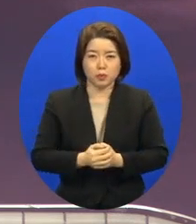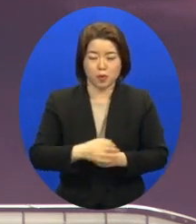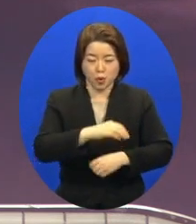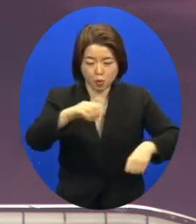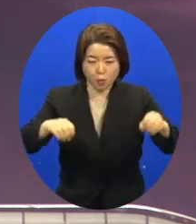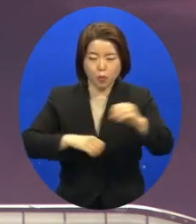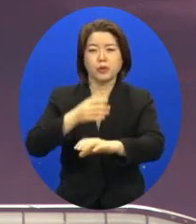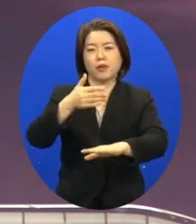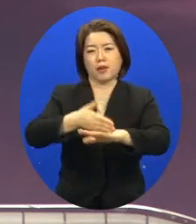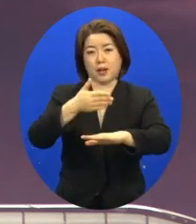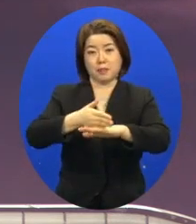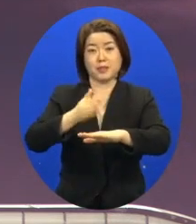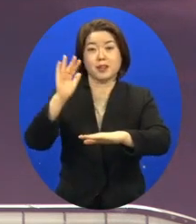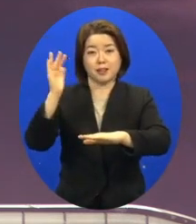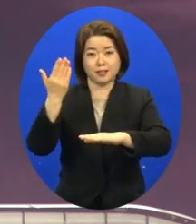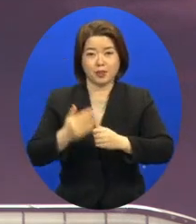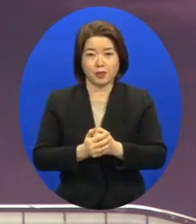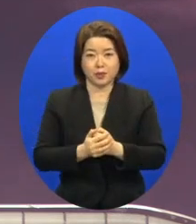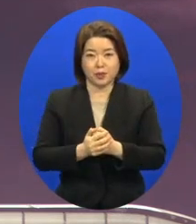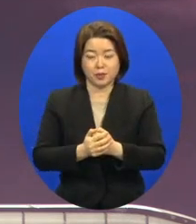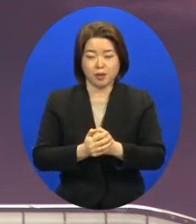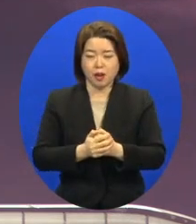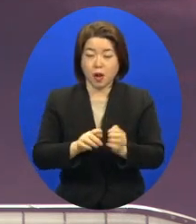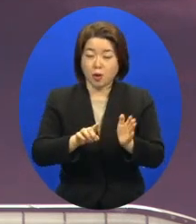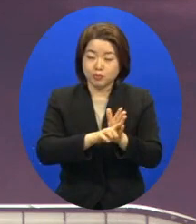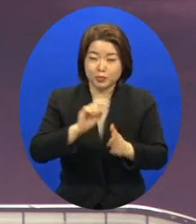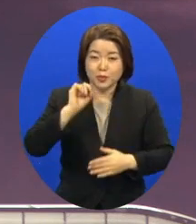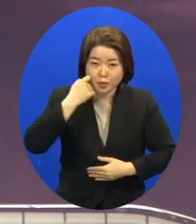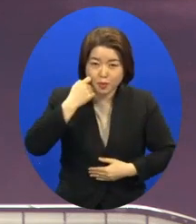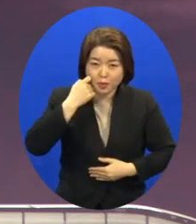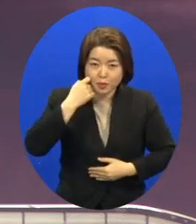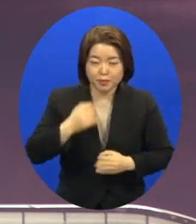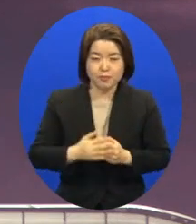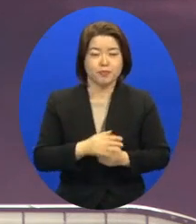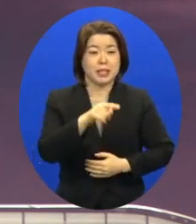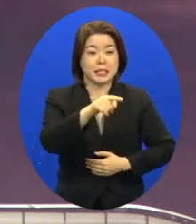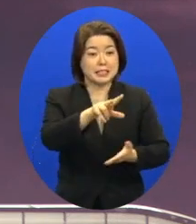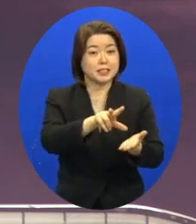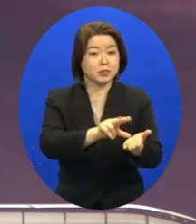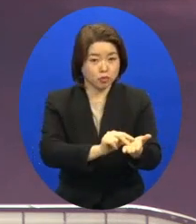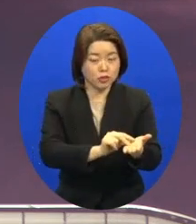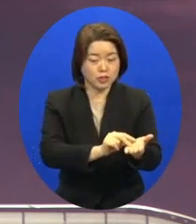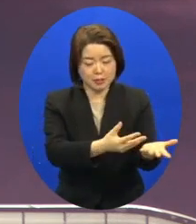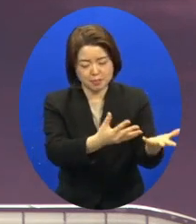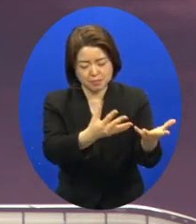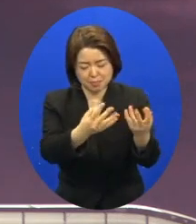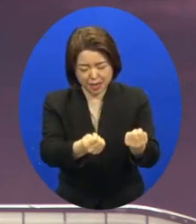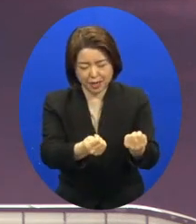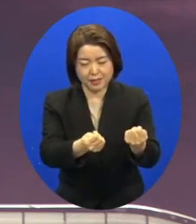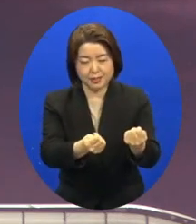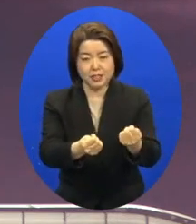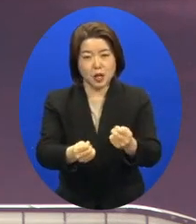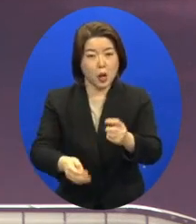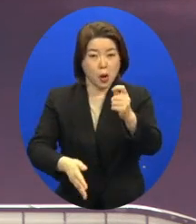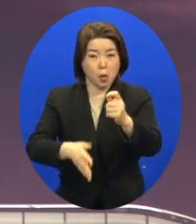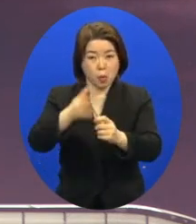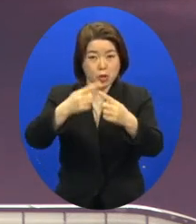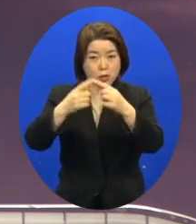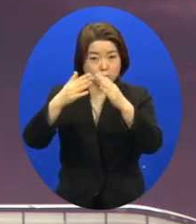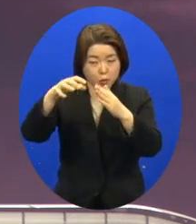감사가 나옵니다. 믿어지지 않는 일이죠. 그 문제 많은 고린도 교회에 대해서 사도